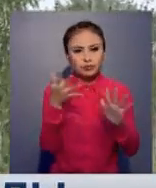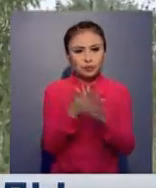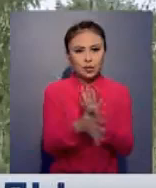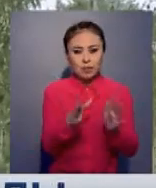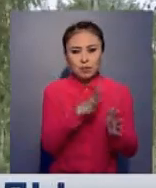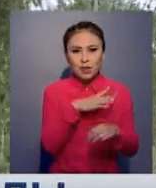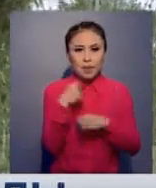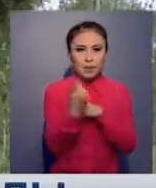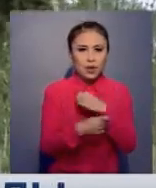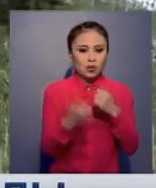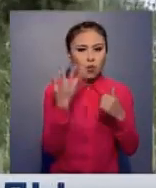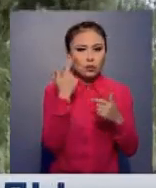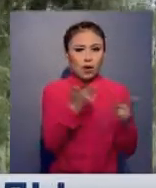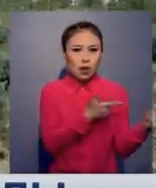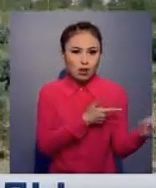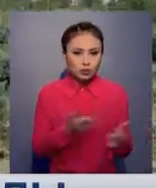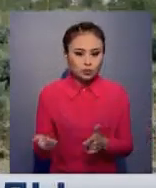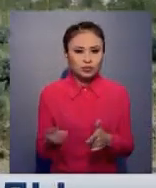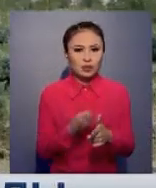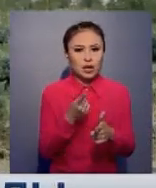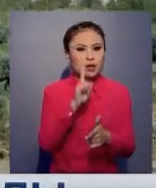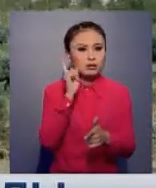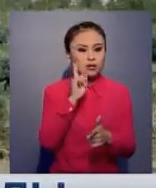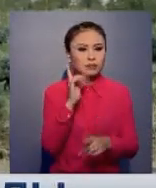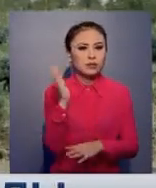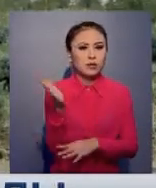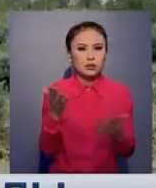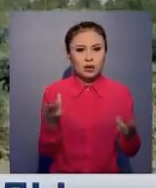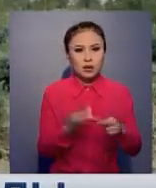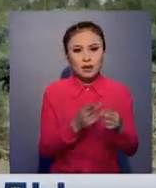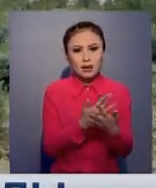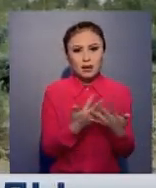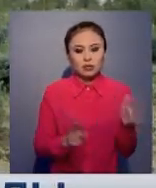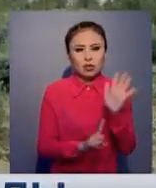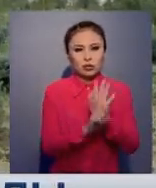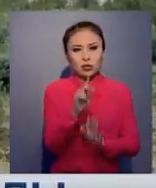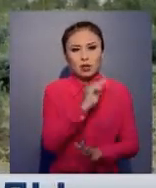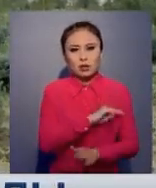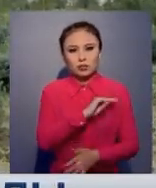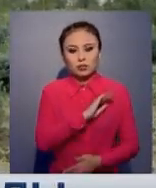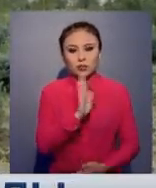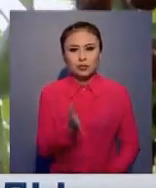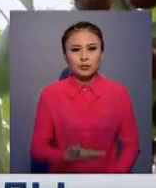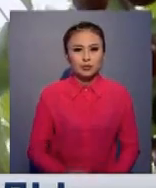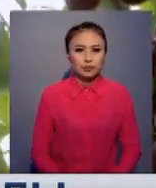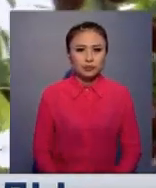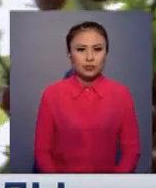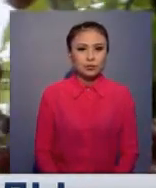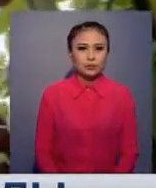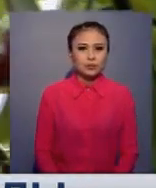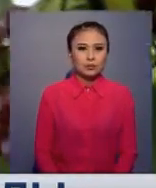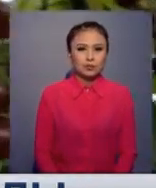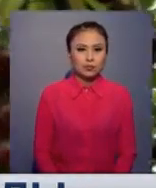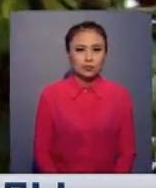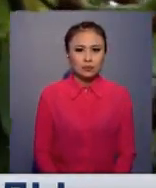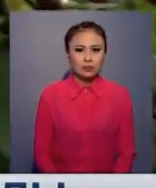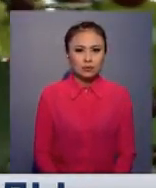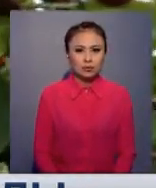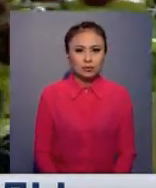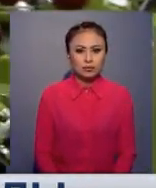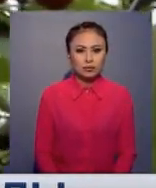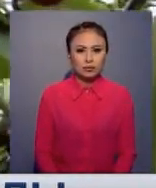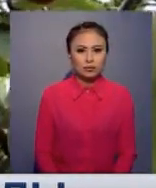Екпе материалдары дайын болған соң жасыл белдеу құру жұмыстары басталады. Ақмарал Есімханова, Марат Игіліков және Алексей Мельницкий, Хабар